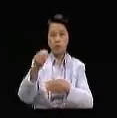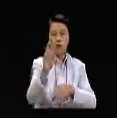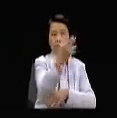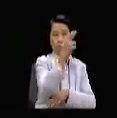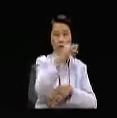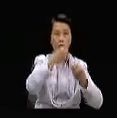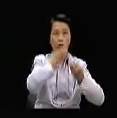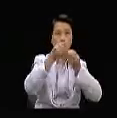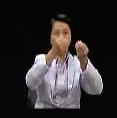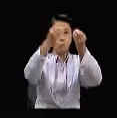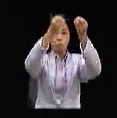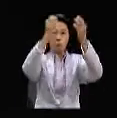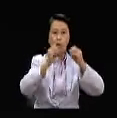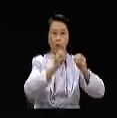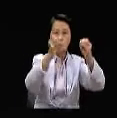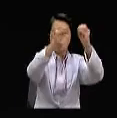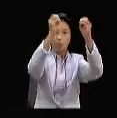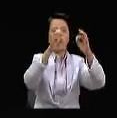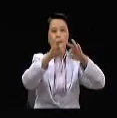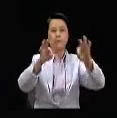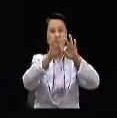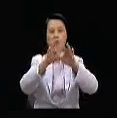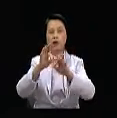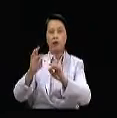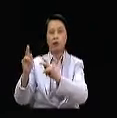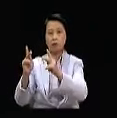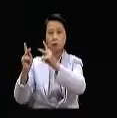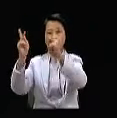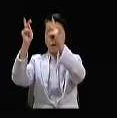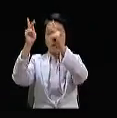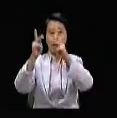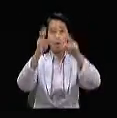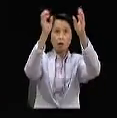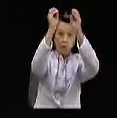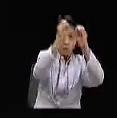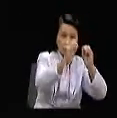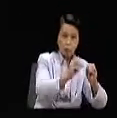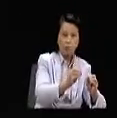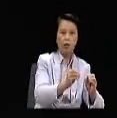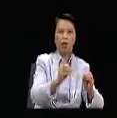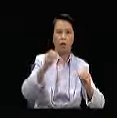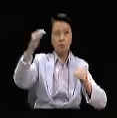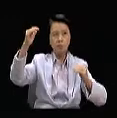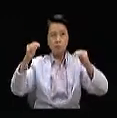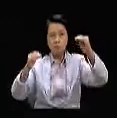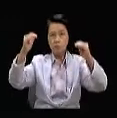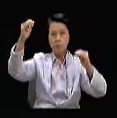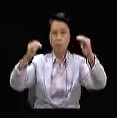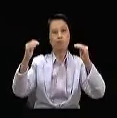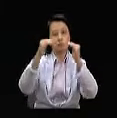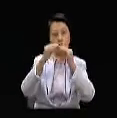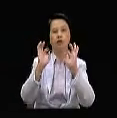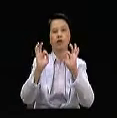jadi oksigen itu adalah penting pada kita jadi perlu ada satu tahap please itu antara